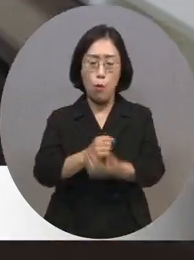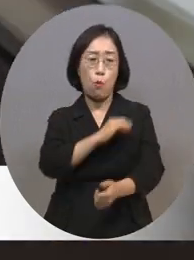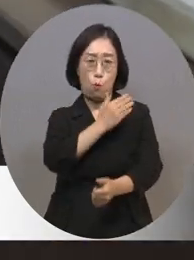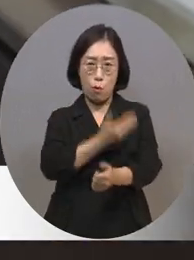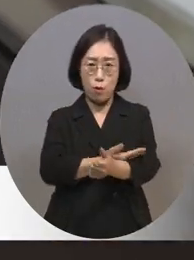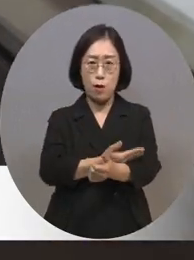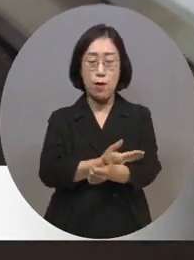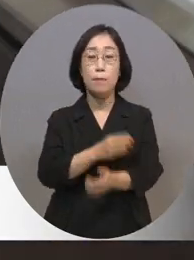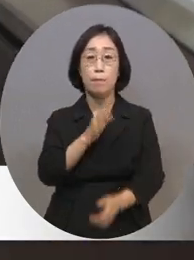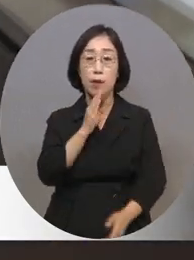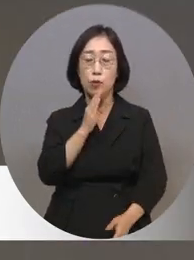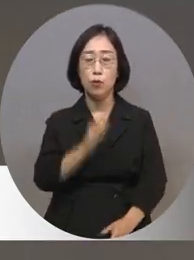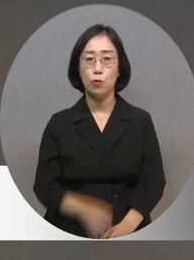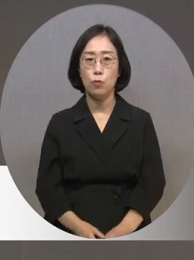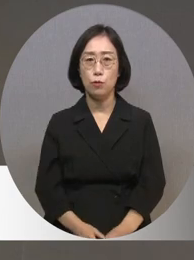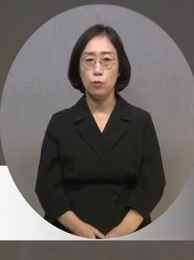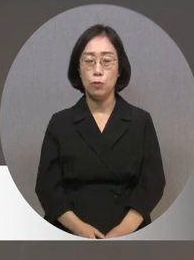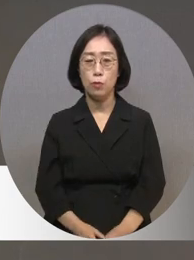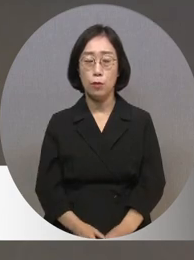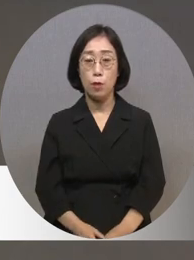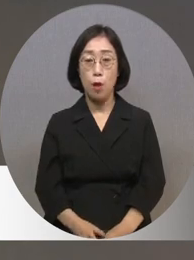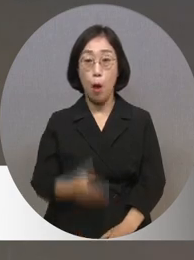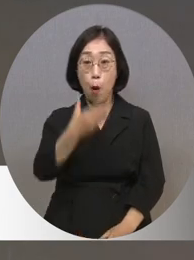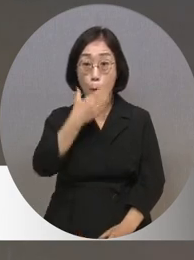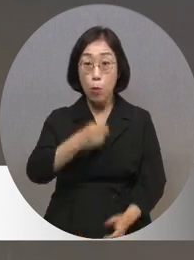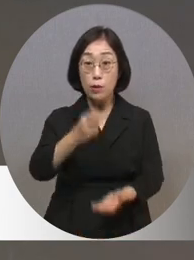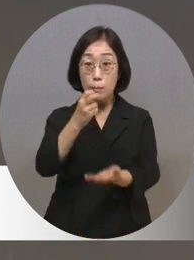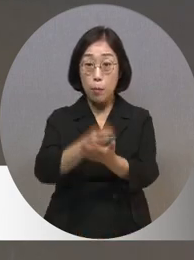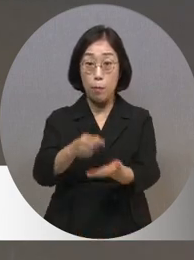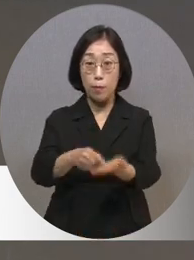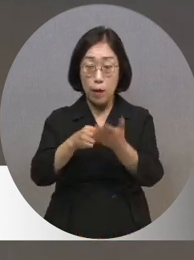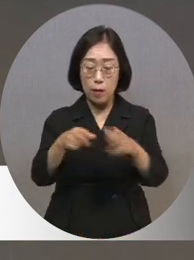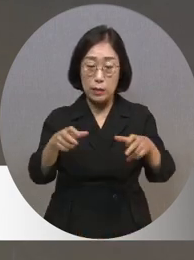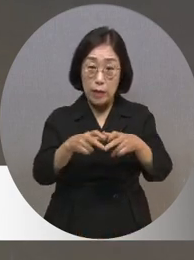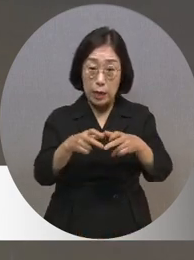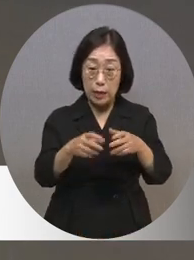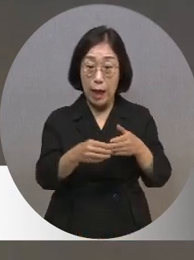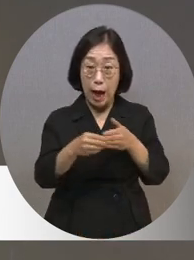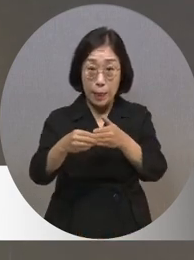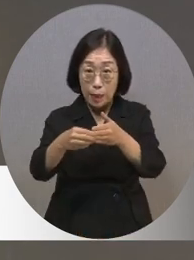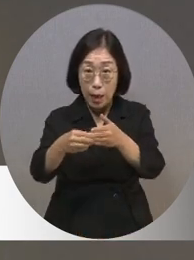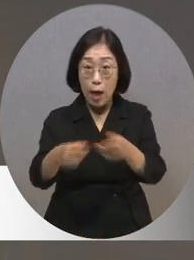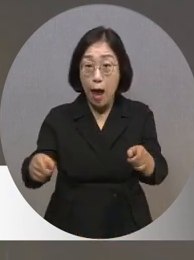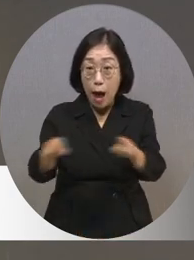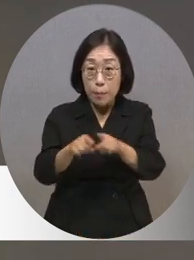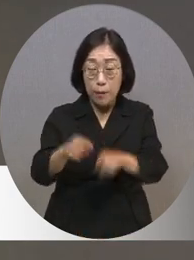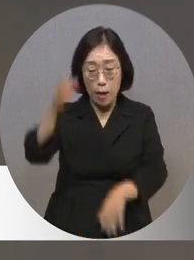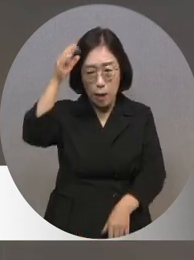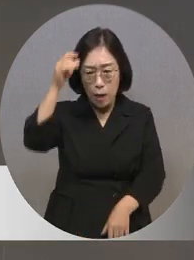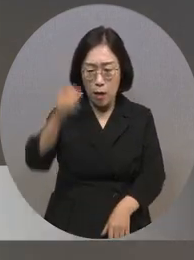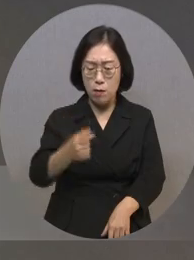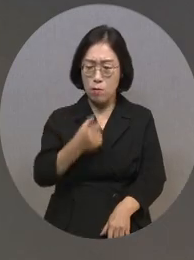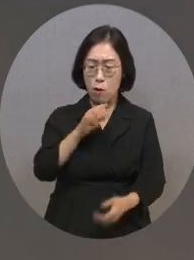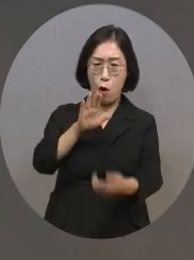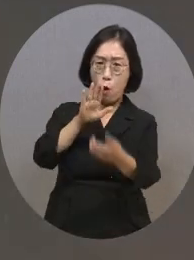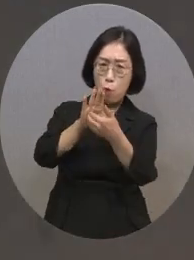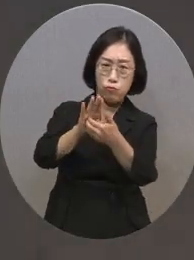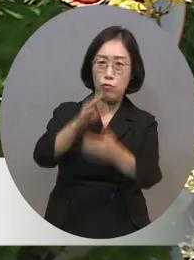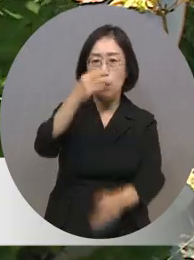권리입니다. 현행 장애인복지법에서도 장애인 안내견의 출입을 거부할 수 없도록 정하고